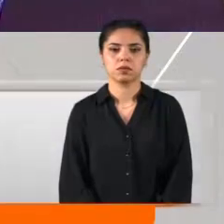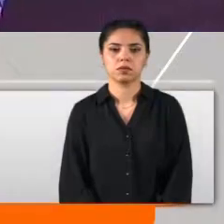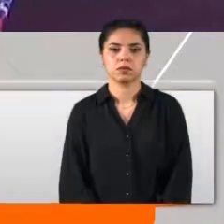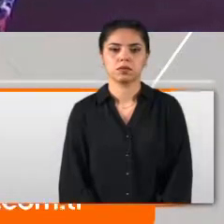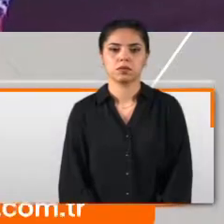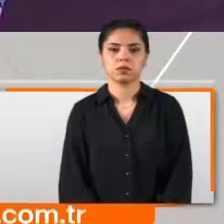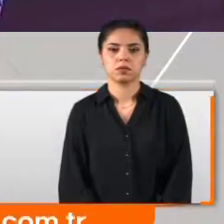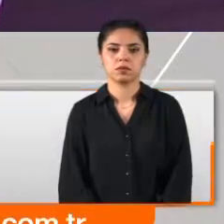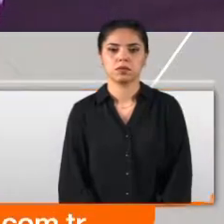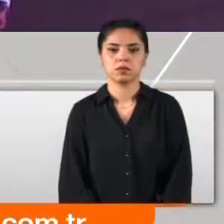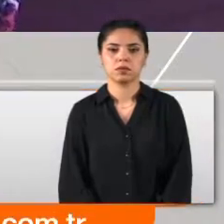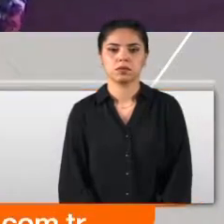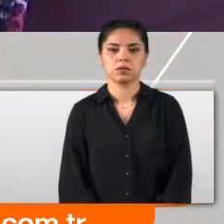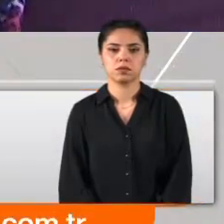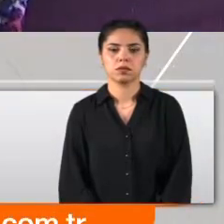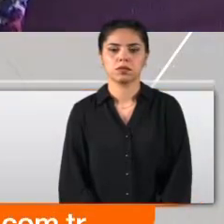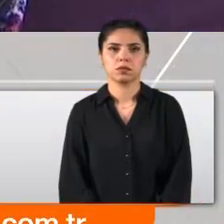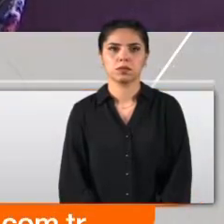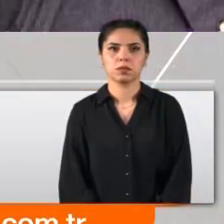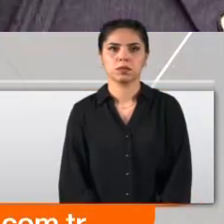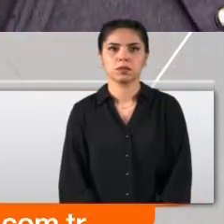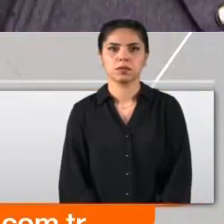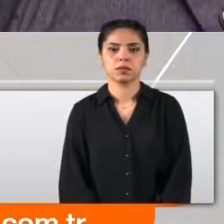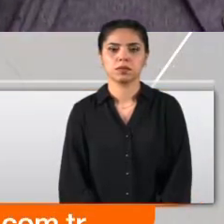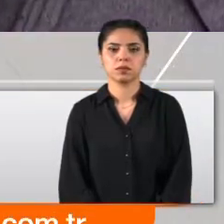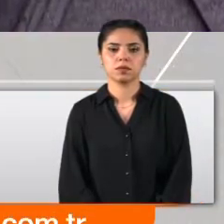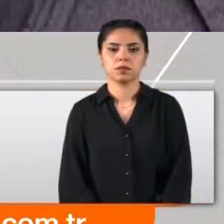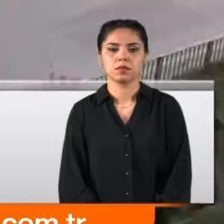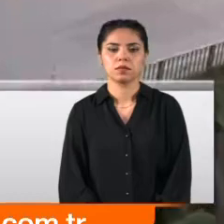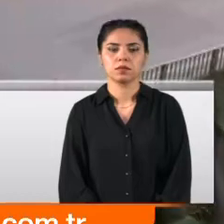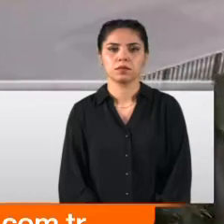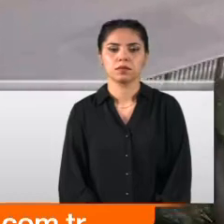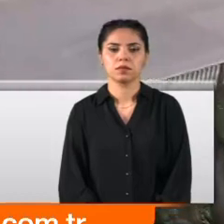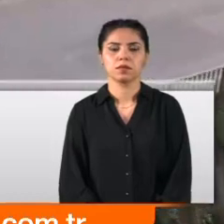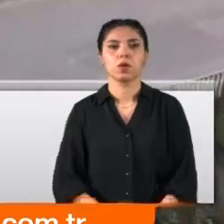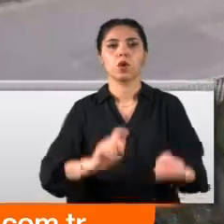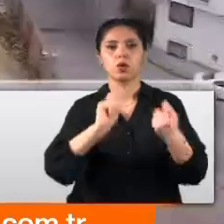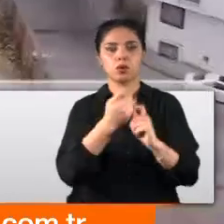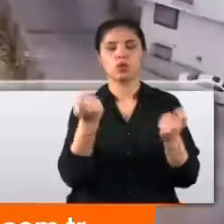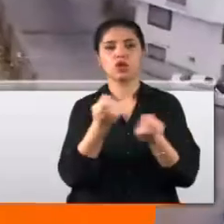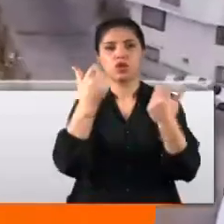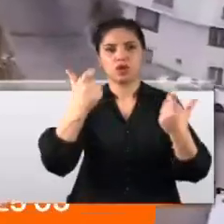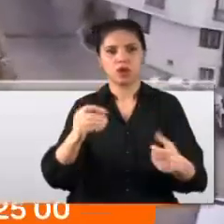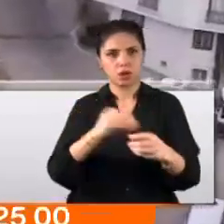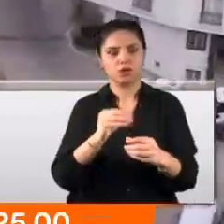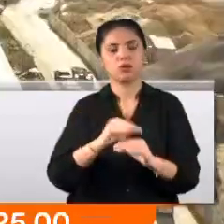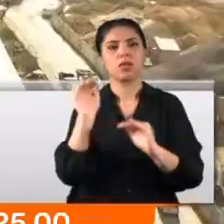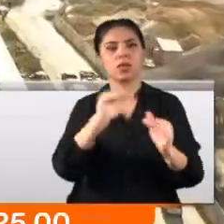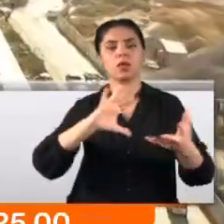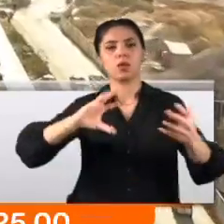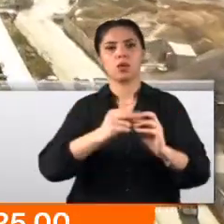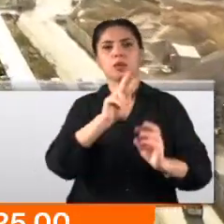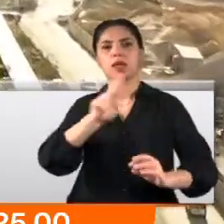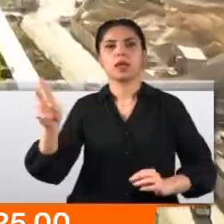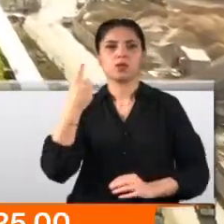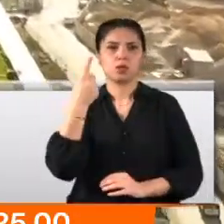bekliyoruz. Yarısı bizden çok iyi oldu. İnşallah yapılır. Sağlanırsa iyi olur tabii. Dönüştürülecek iş yerleri içinde destek toplam 700 bin